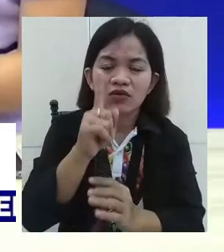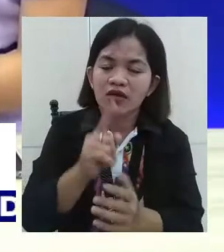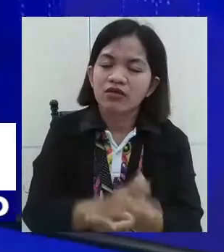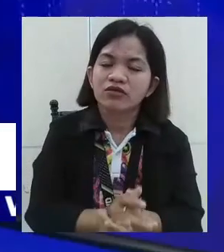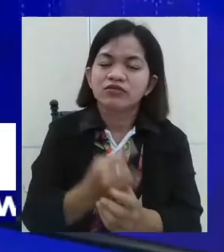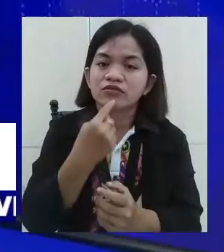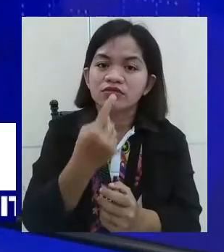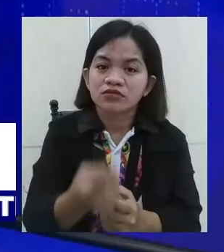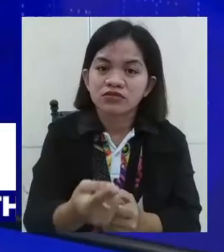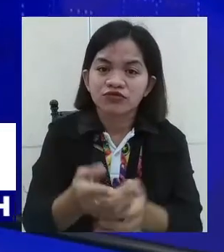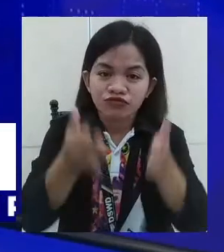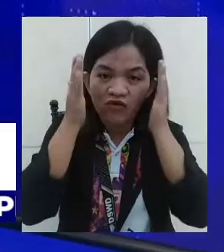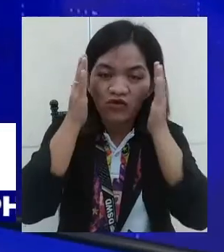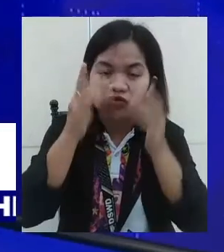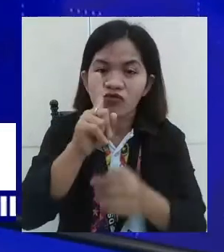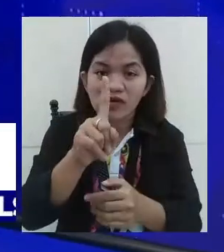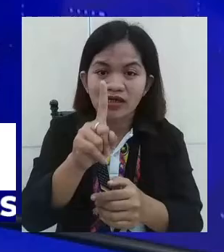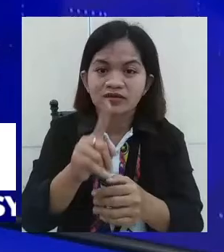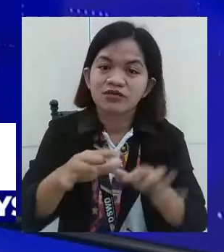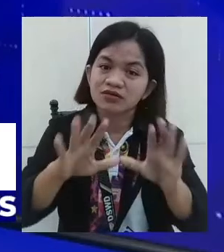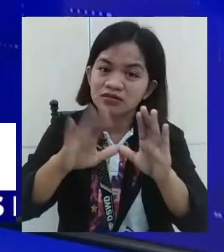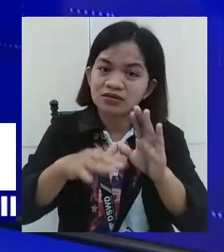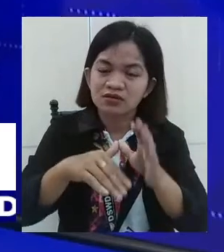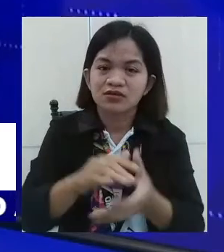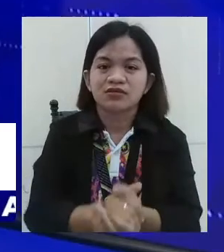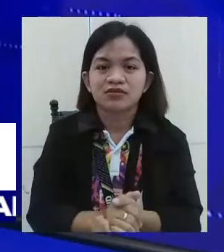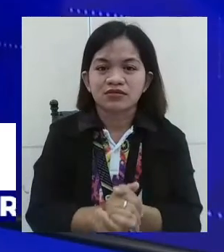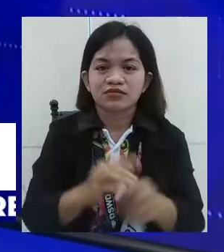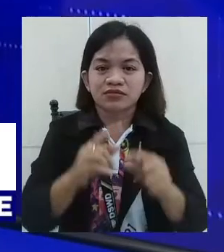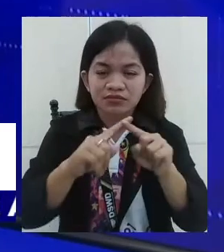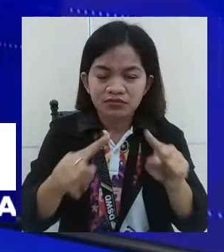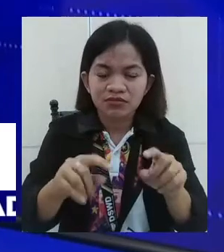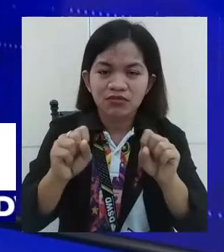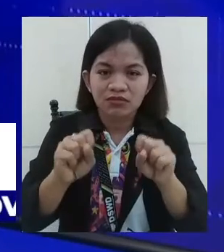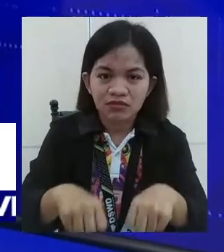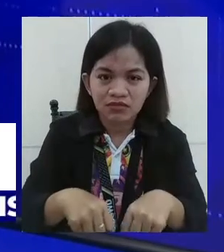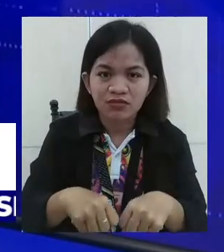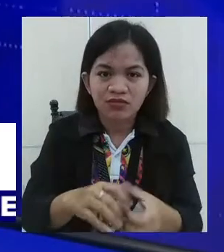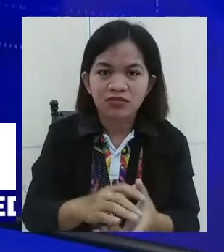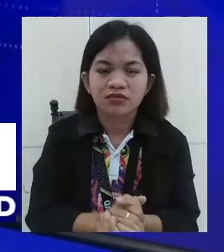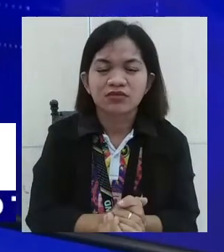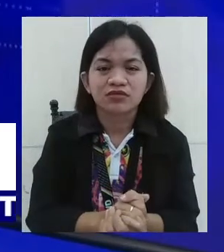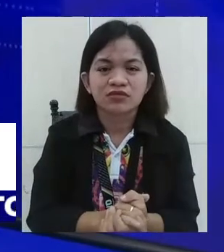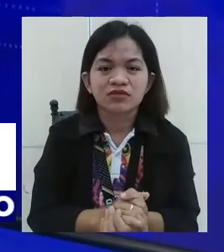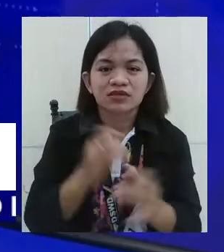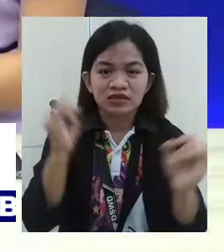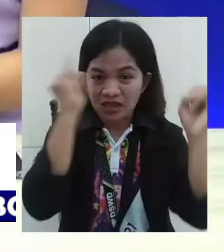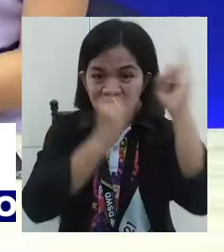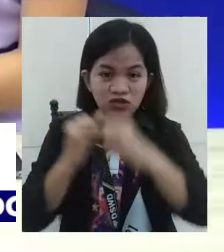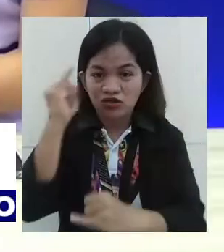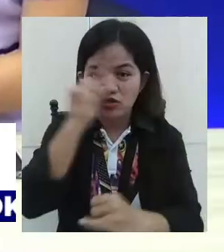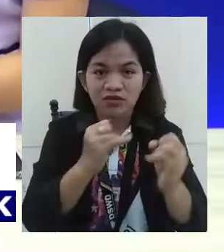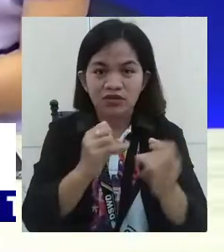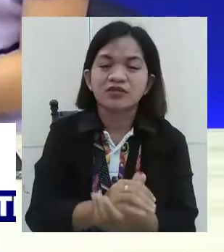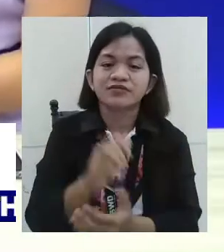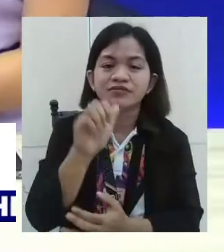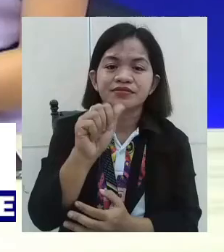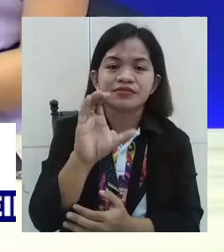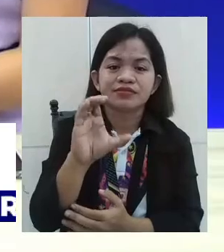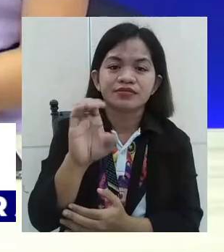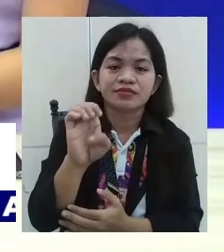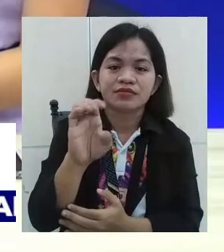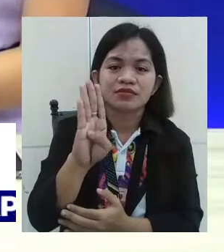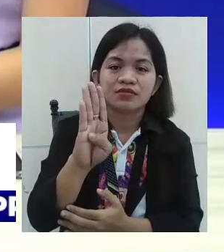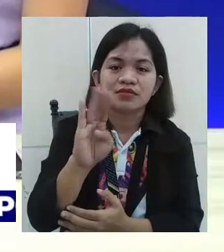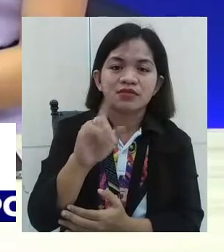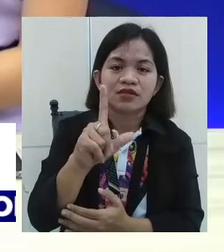para makapture niya, eto na lang, mamay, yung issue ng accessibility law, di ba? So present under